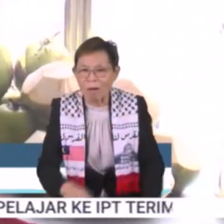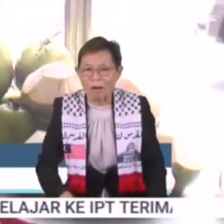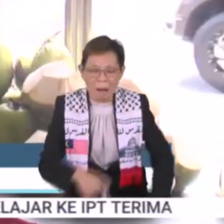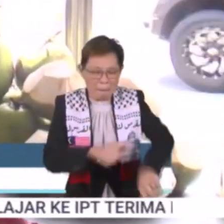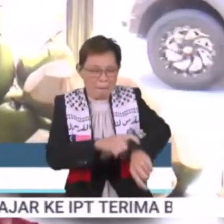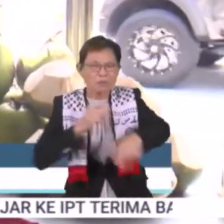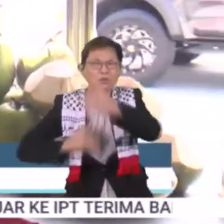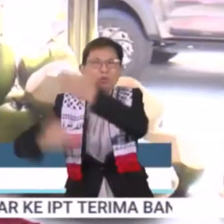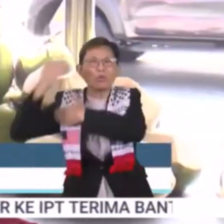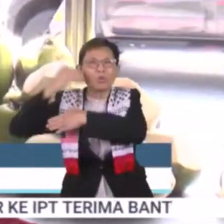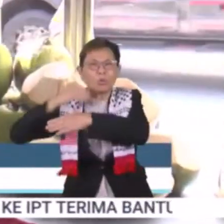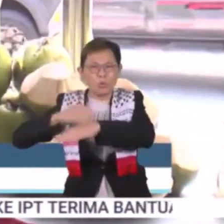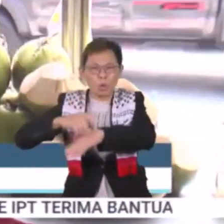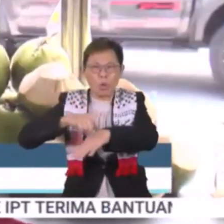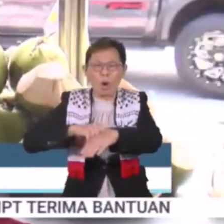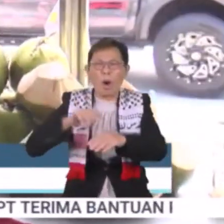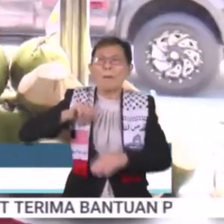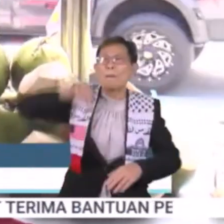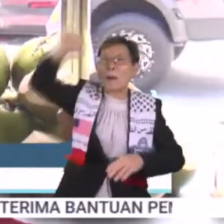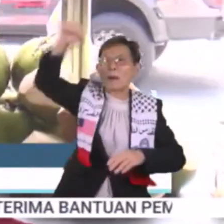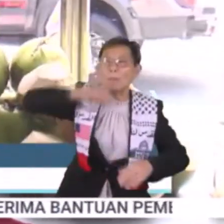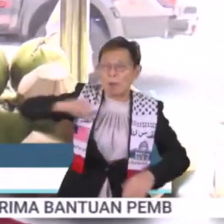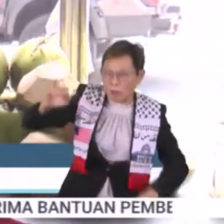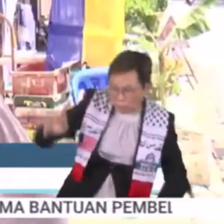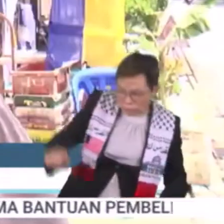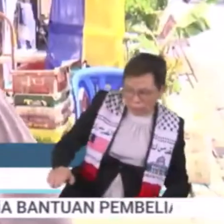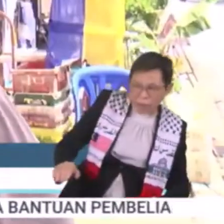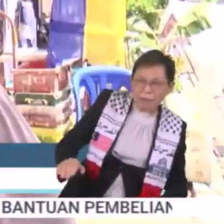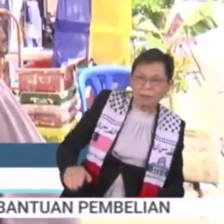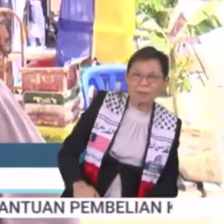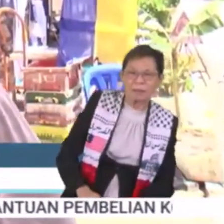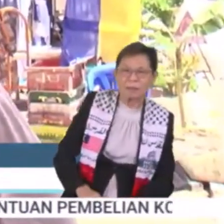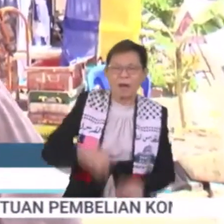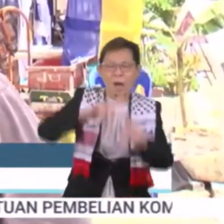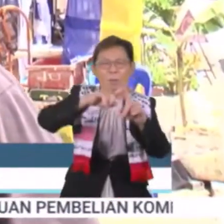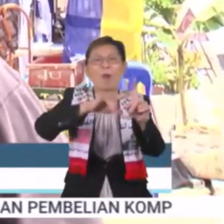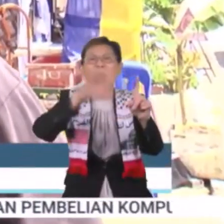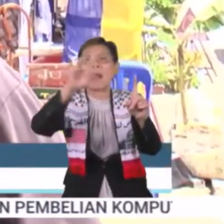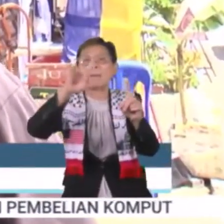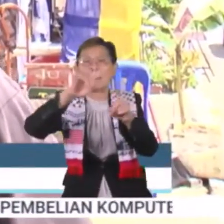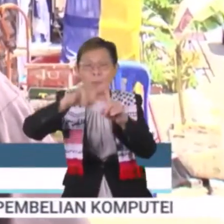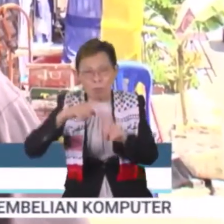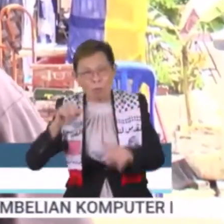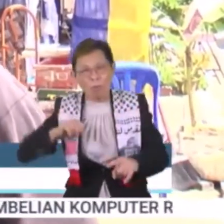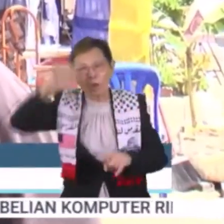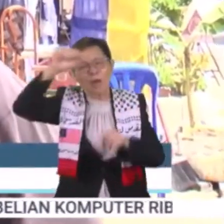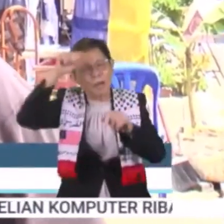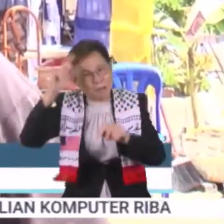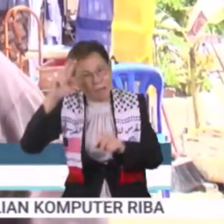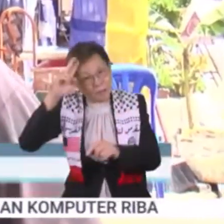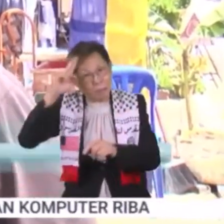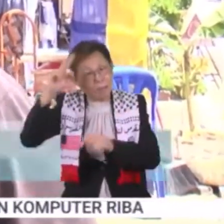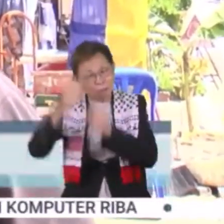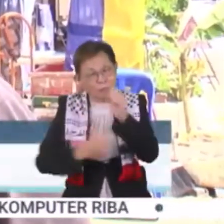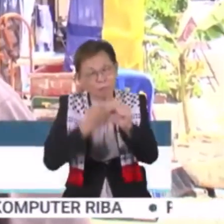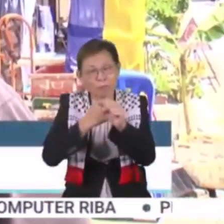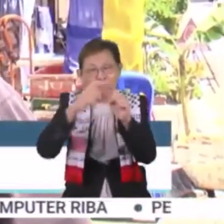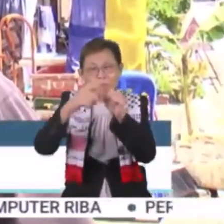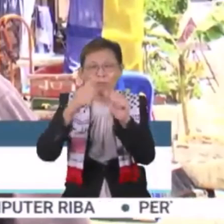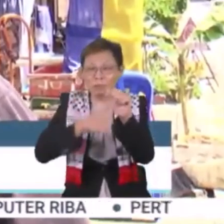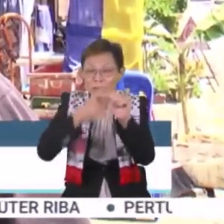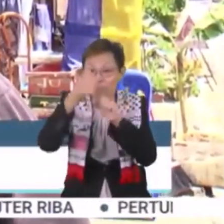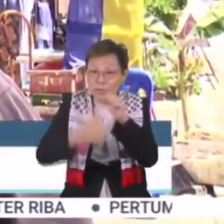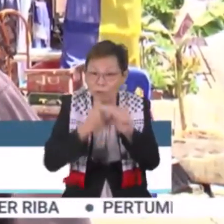Tu jam merdeka pun saya masih kecil lagi, 50 baru 3 tahun. Masuk Ogos je bulan merdeka, memang tiada tahu kita sambut, and then kita